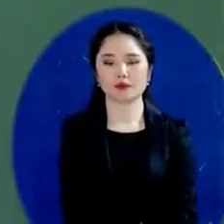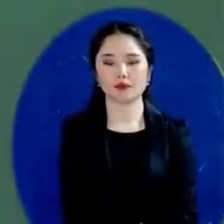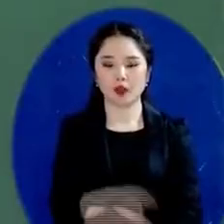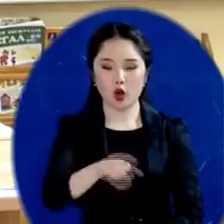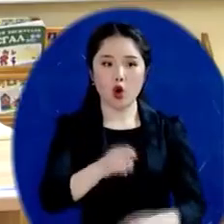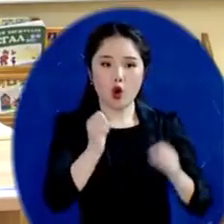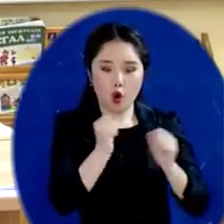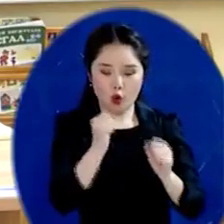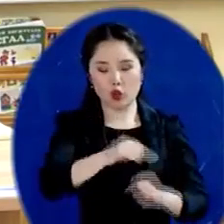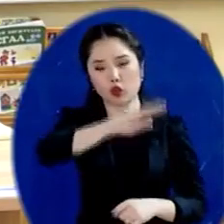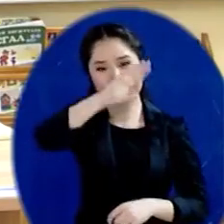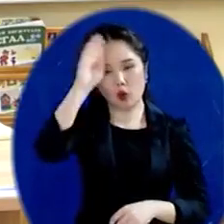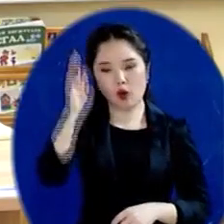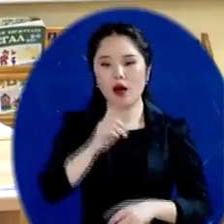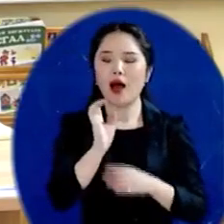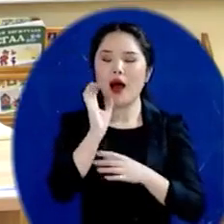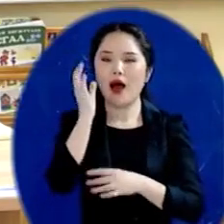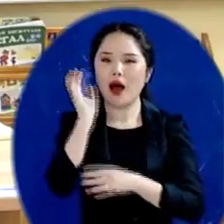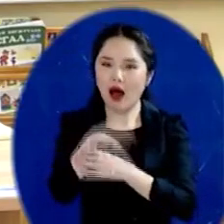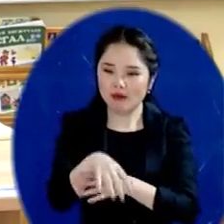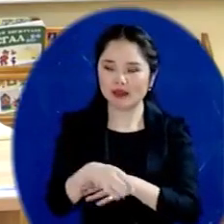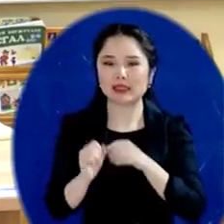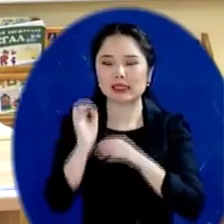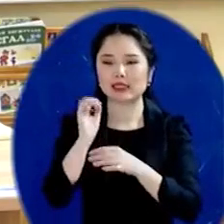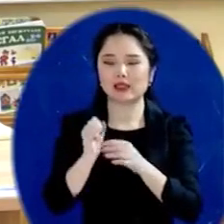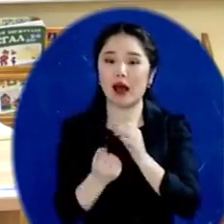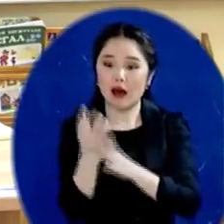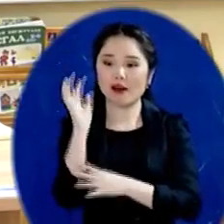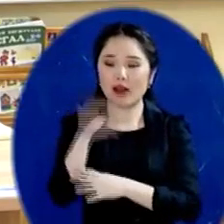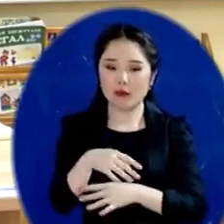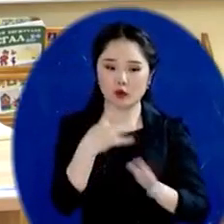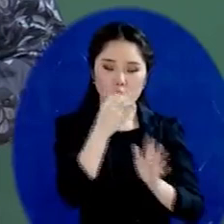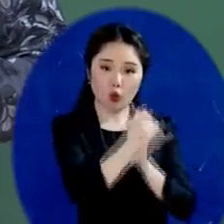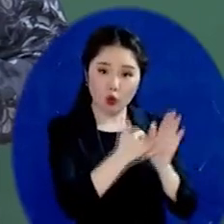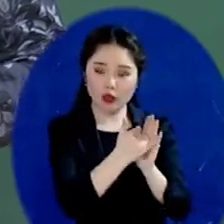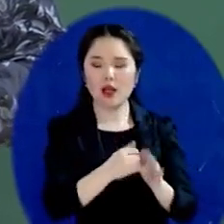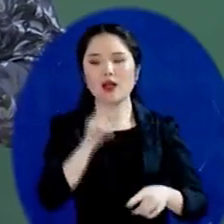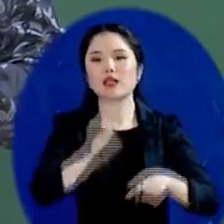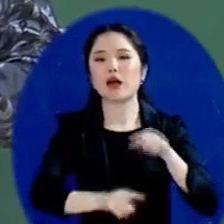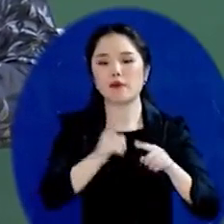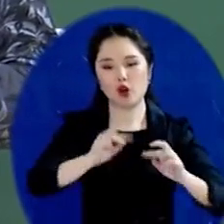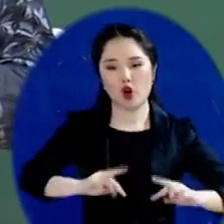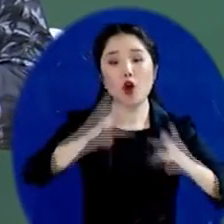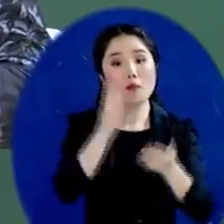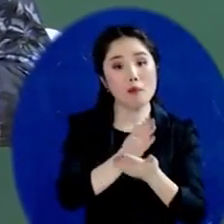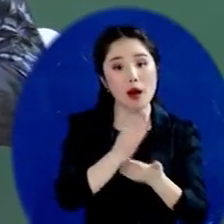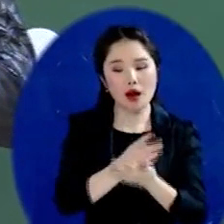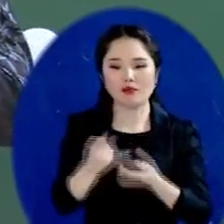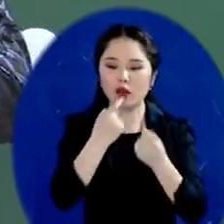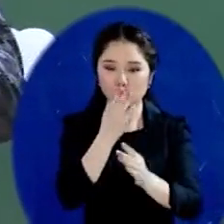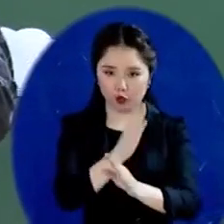Бид өвөл, зун, хавар, намар гэсэн уйлрлуудад амьтад ургамал ямар ямар өөрчлөлт